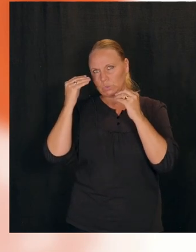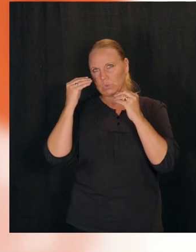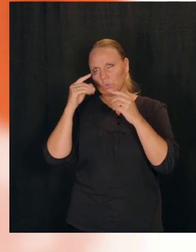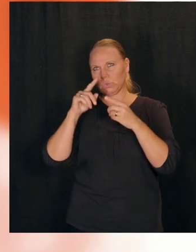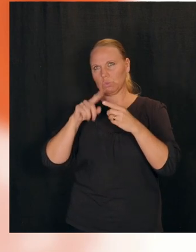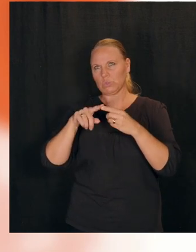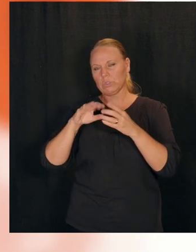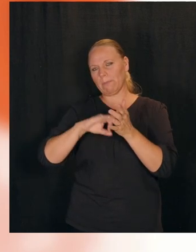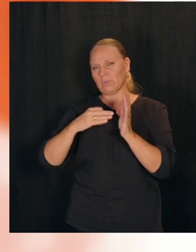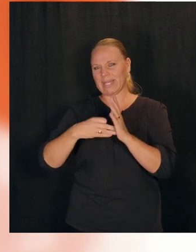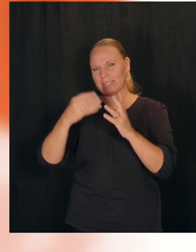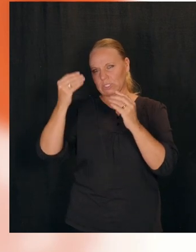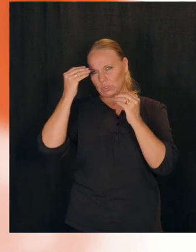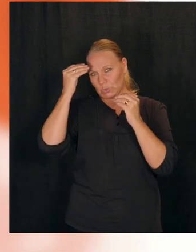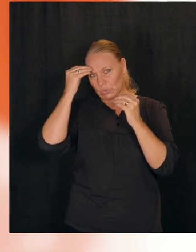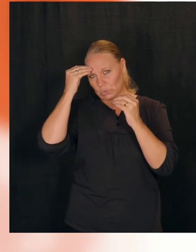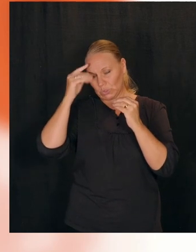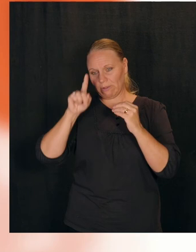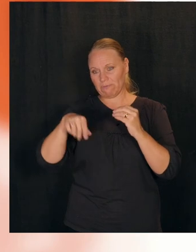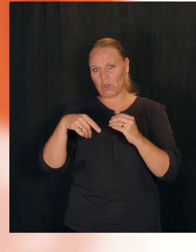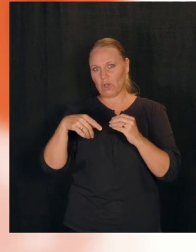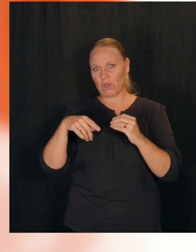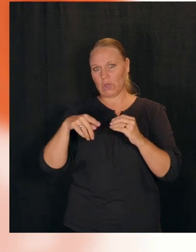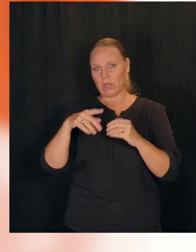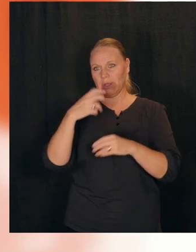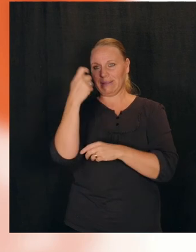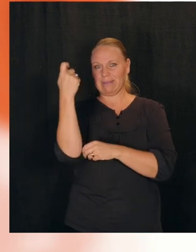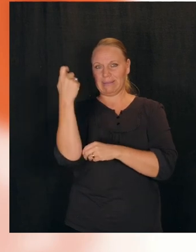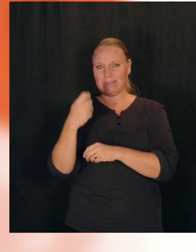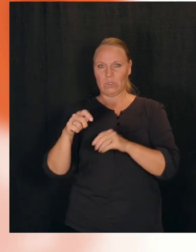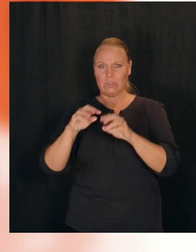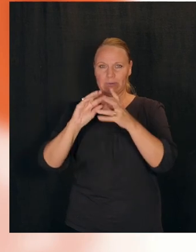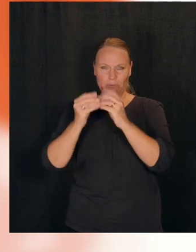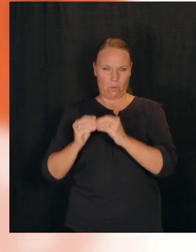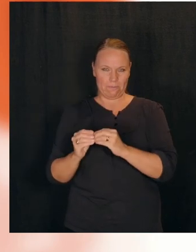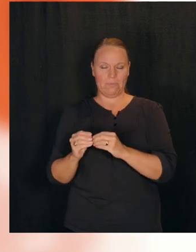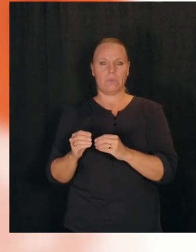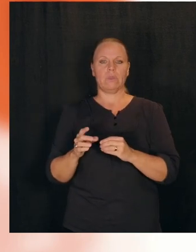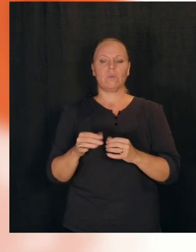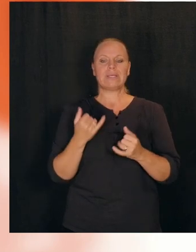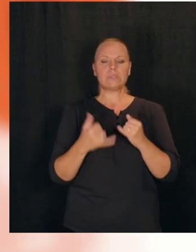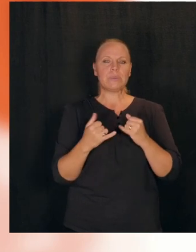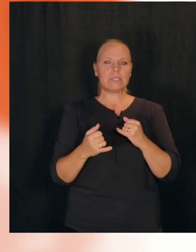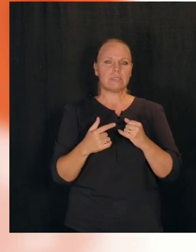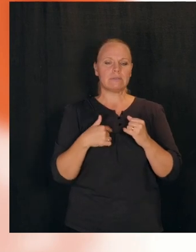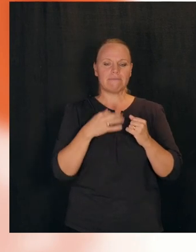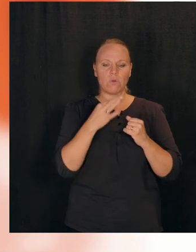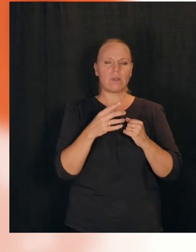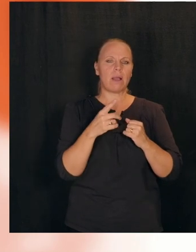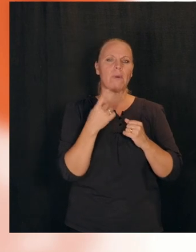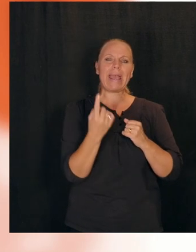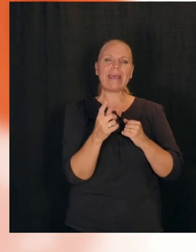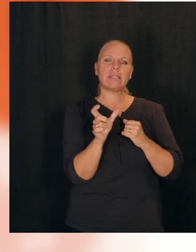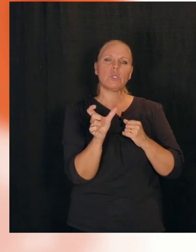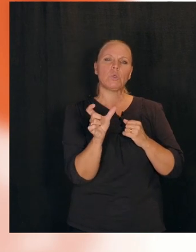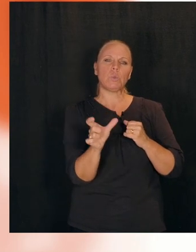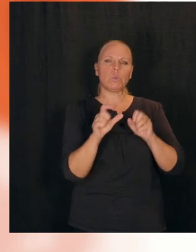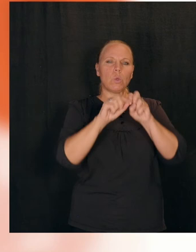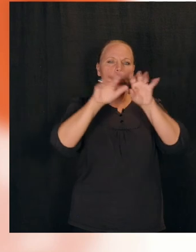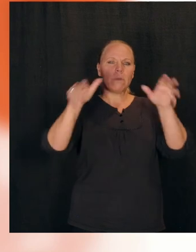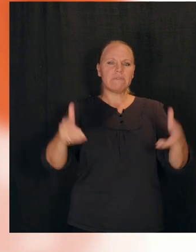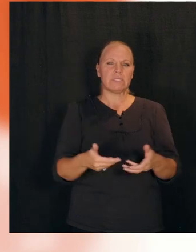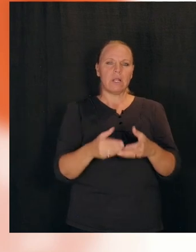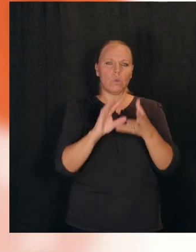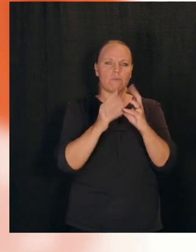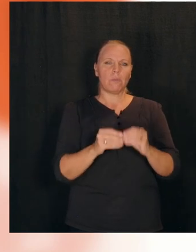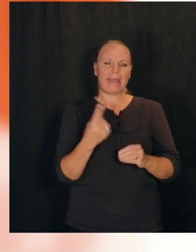en projektkurs för universell utformning. Så på slutet frågade de om ni skulle sätta ett ord på universell utformning, vilket skulle